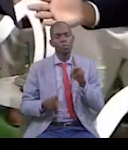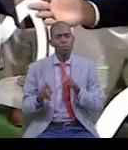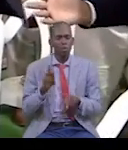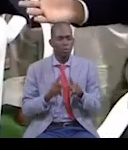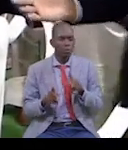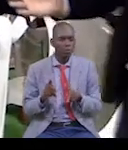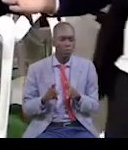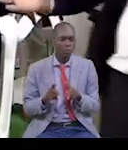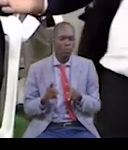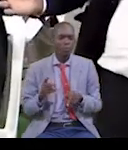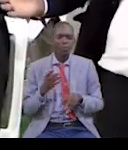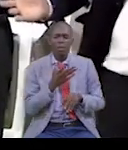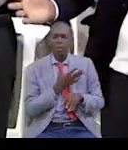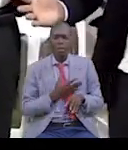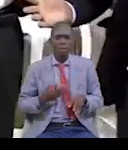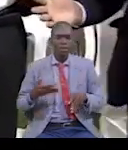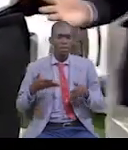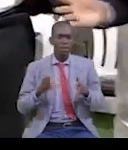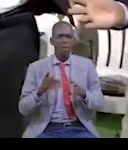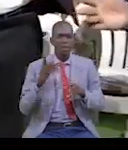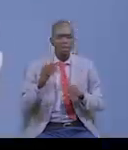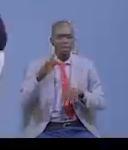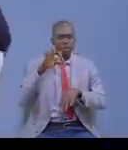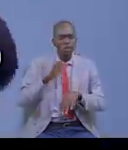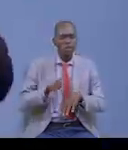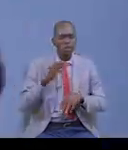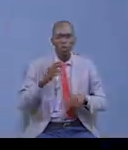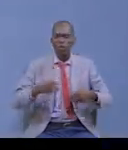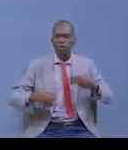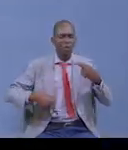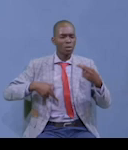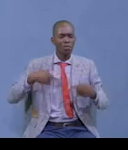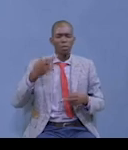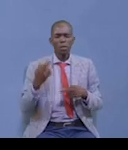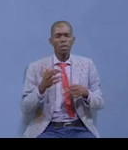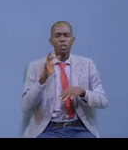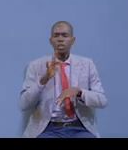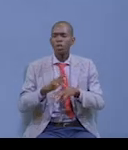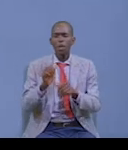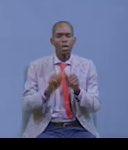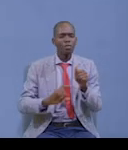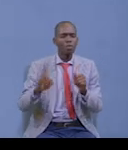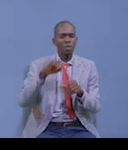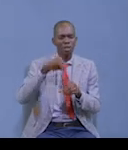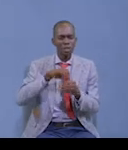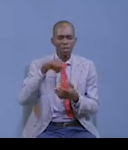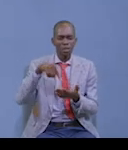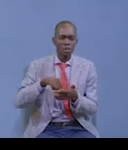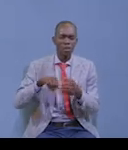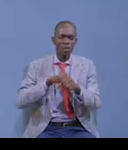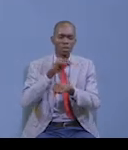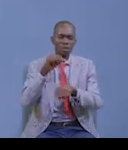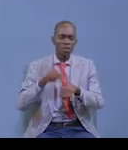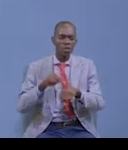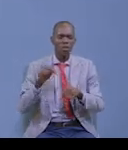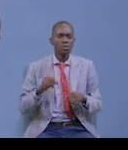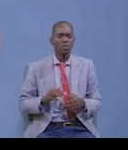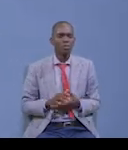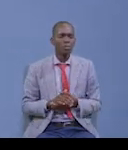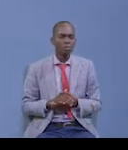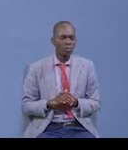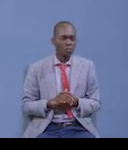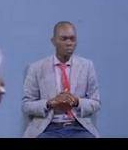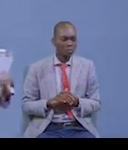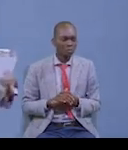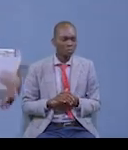పంపించండి. Let the torch of revival torch everywhere in this ప్రతి nation. ప్రతి చోట ఉజ్జీవ జ్వాల ప్రయాణించును